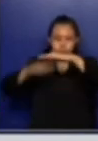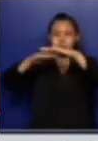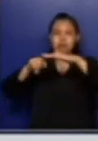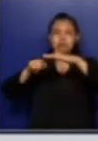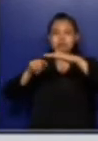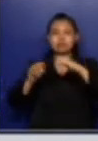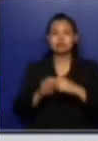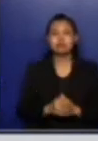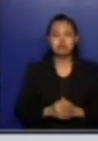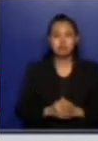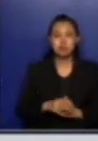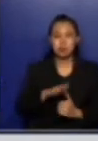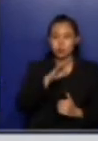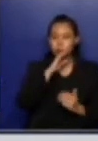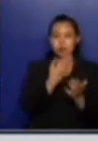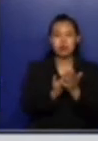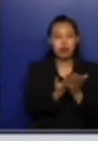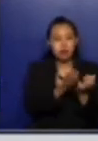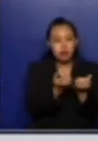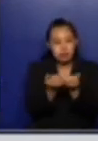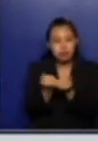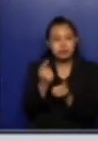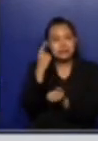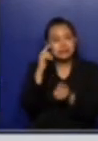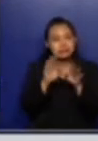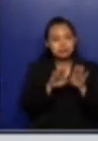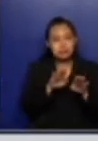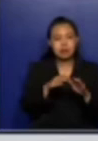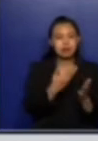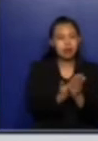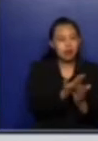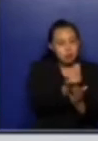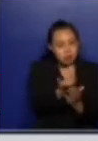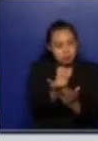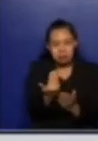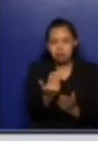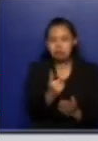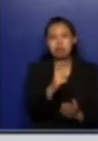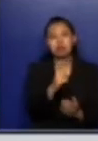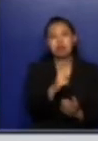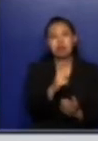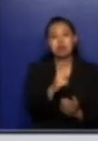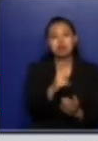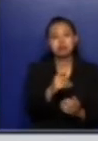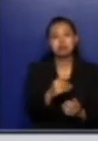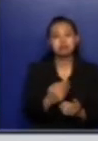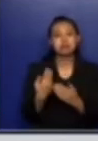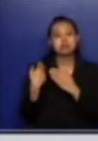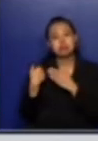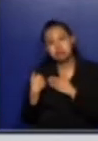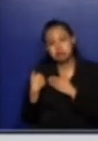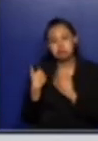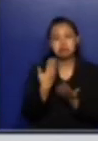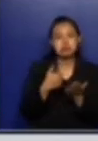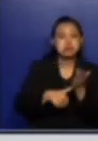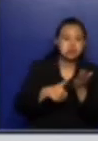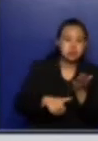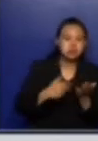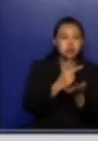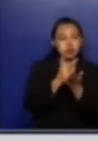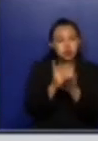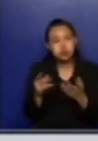ที่ท่านประมาณการไว้เนี่ยครับมันเก็บไม่ได้ตามเป้าภาระหนี้สินหรือภาระที่เราจะต้องไปกู้อีกนะ